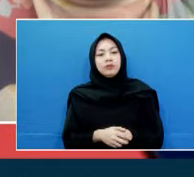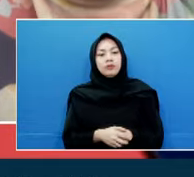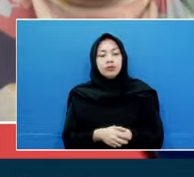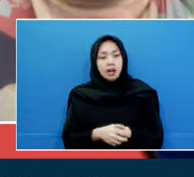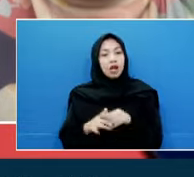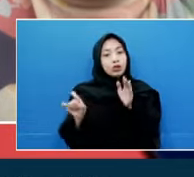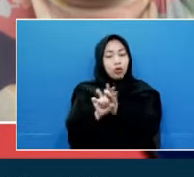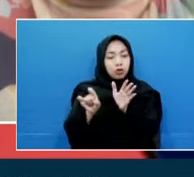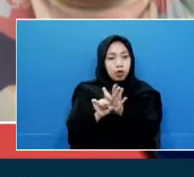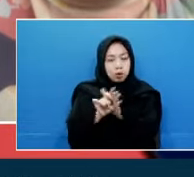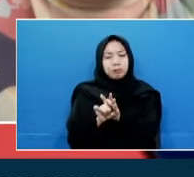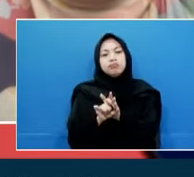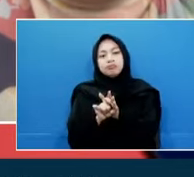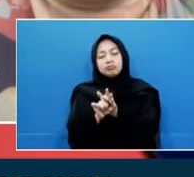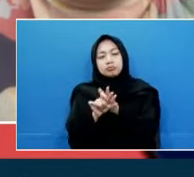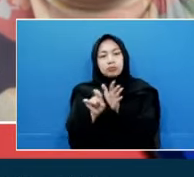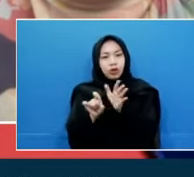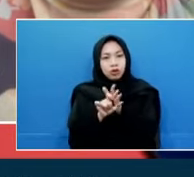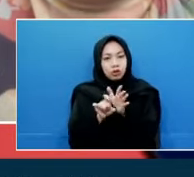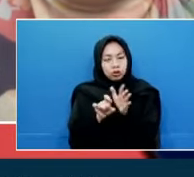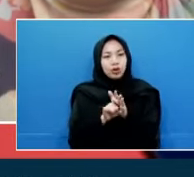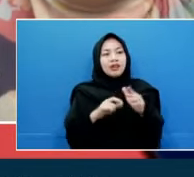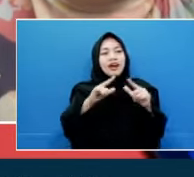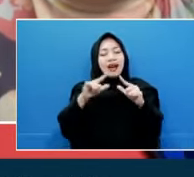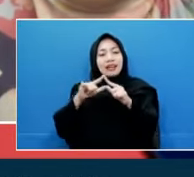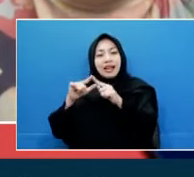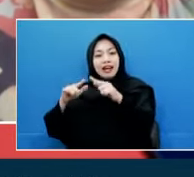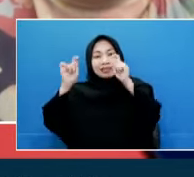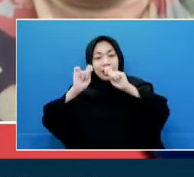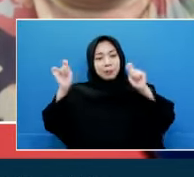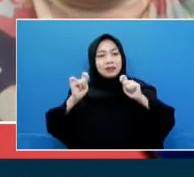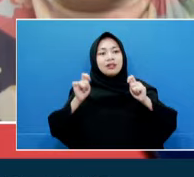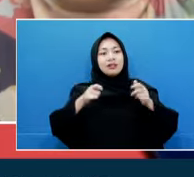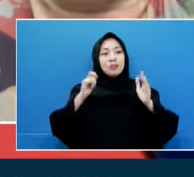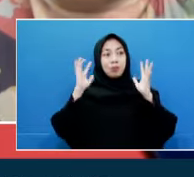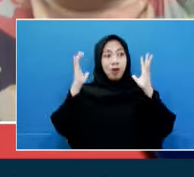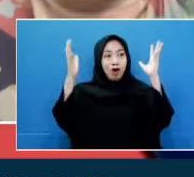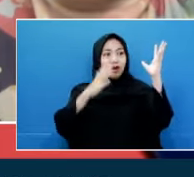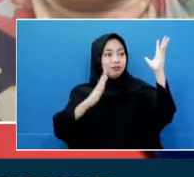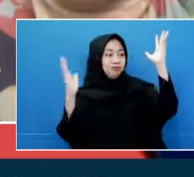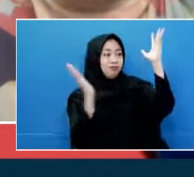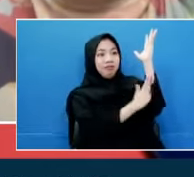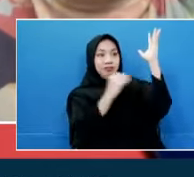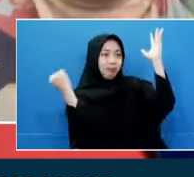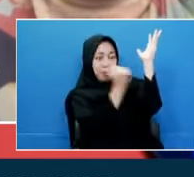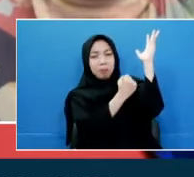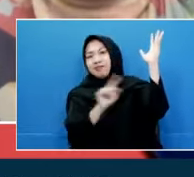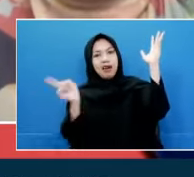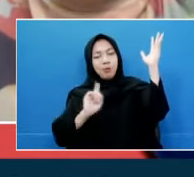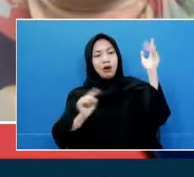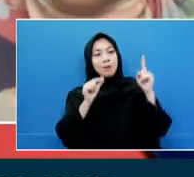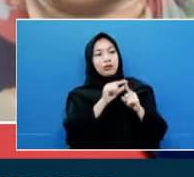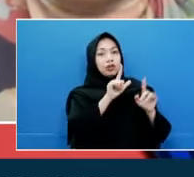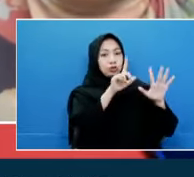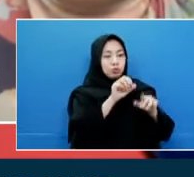termasuk misalnya kalau kitaelihat sekarang banyak alat peraga di pinggir-pinggir jalan terutama di pohon-pohon itu kan dilarang ya dalam pasal 70 dan pasal